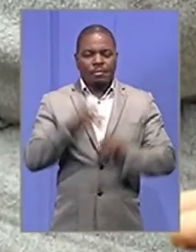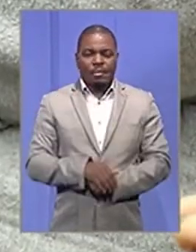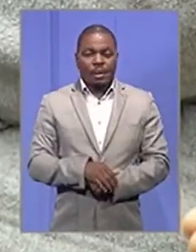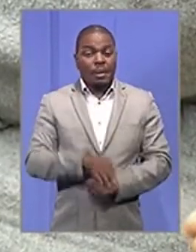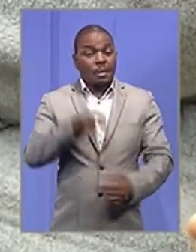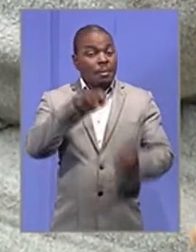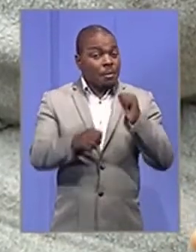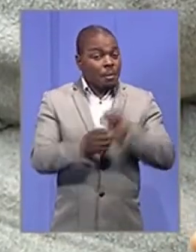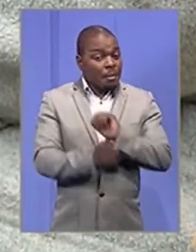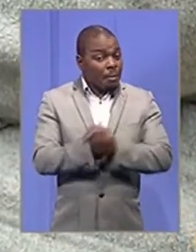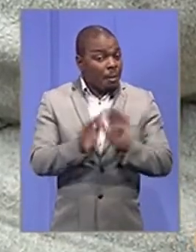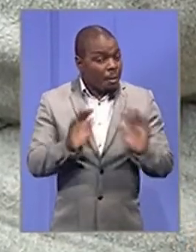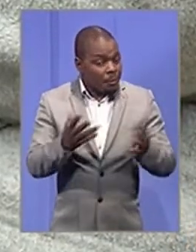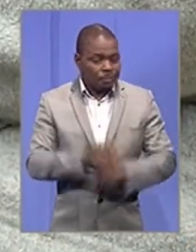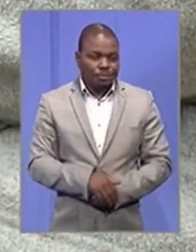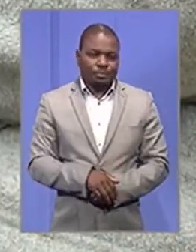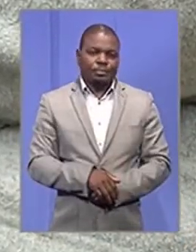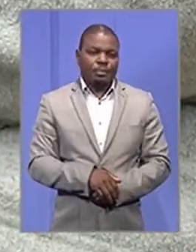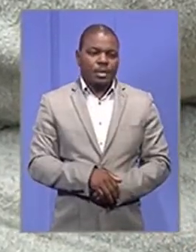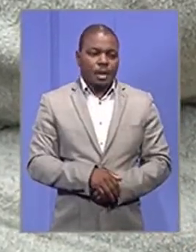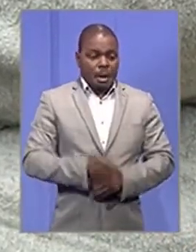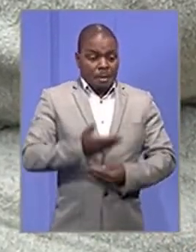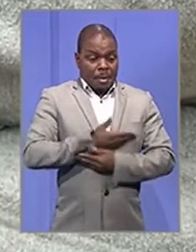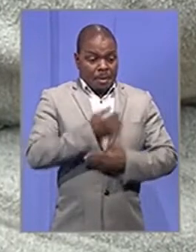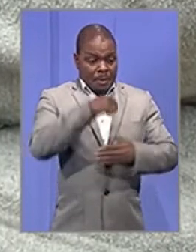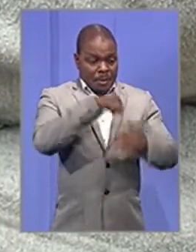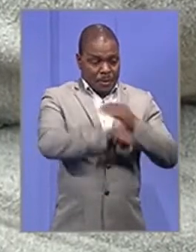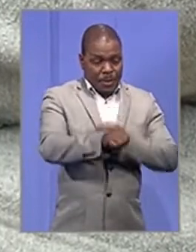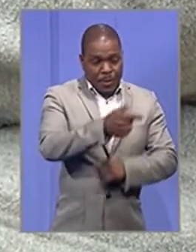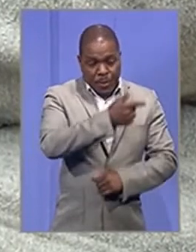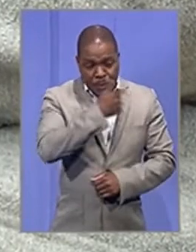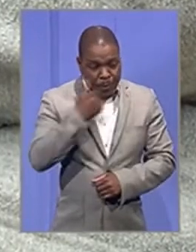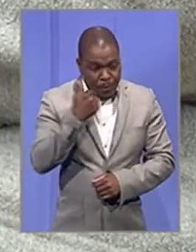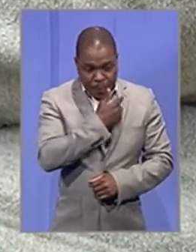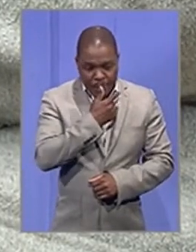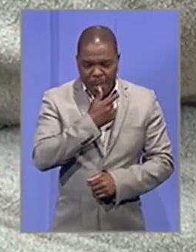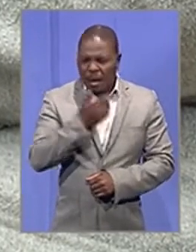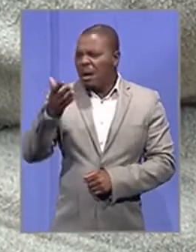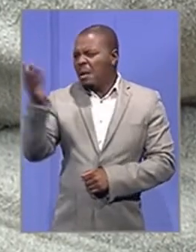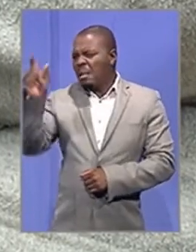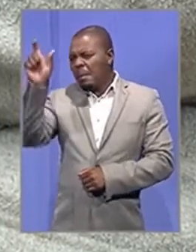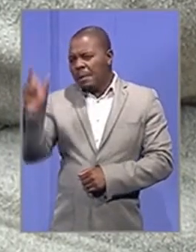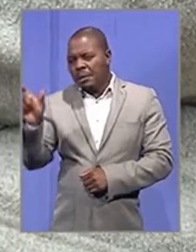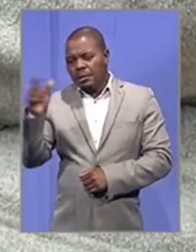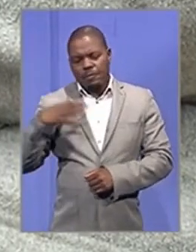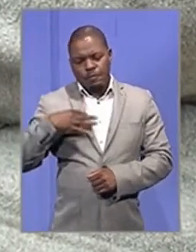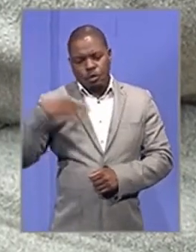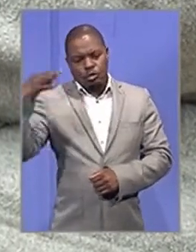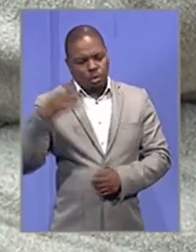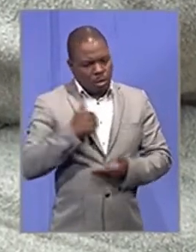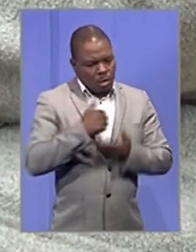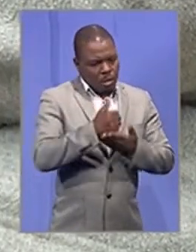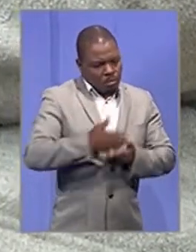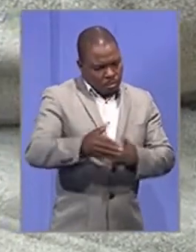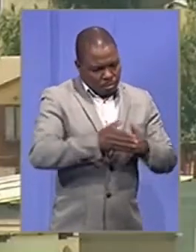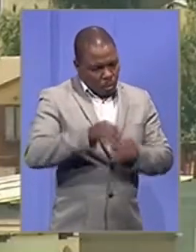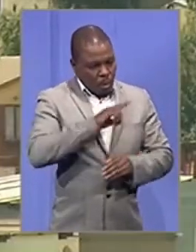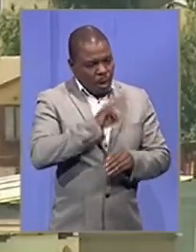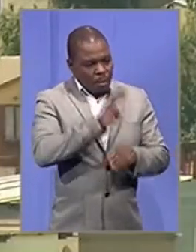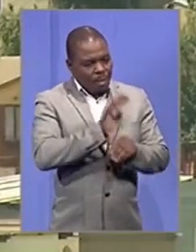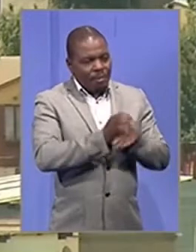Bothata Shivio metsotso morago ga go belega Mototsoko o ile a ethaopa go šala a hlokometse lesea ge mmagolona a ya